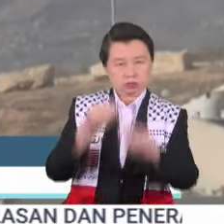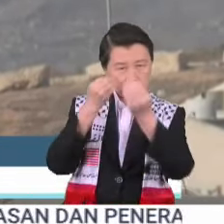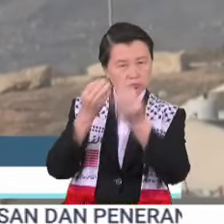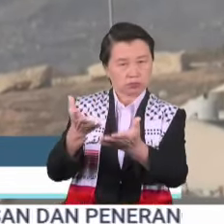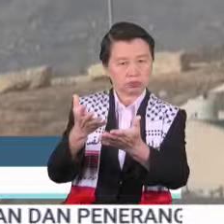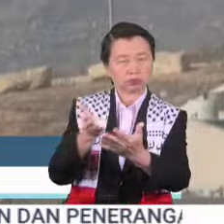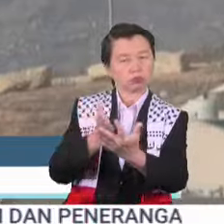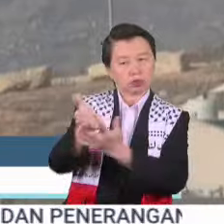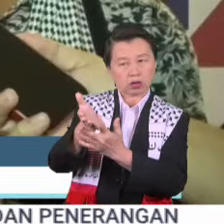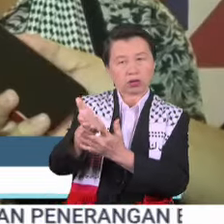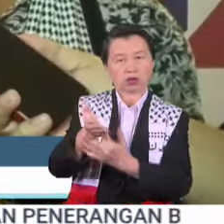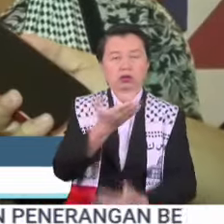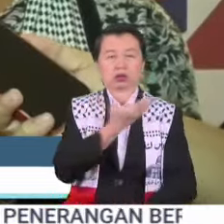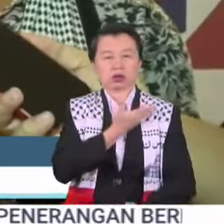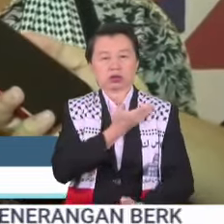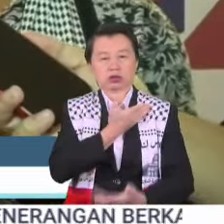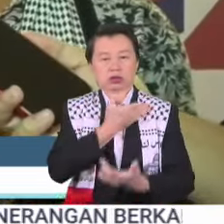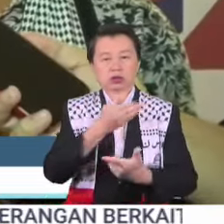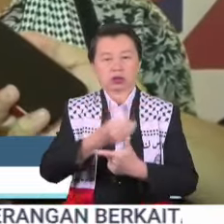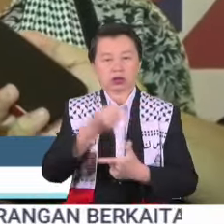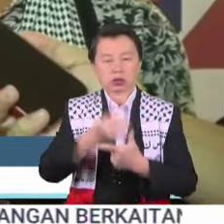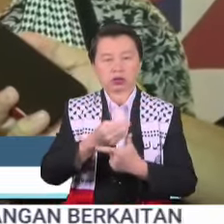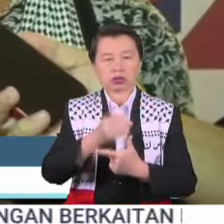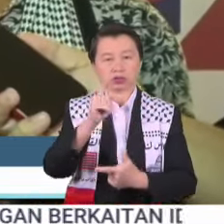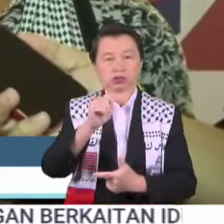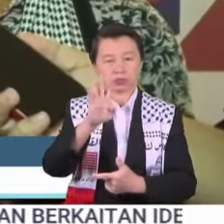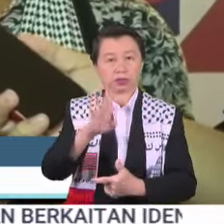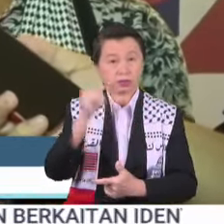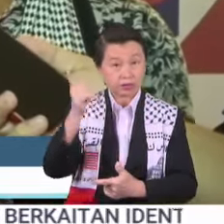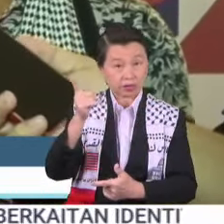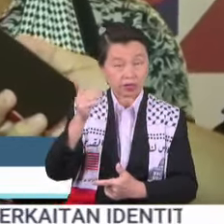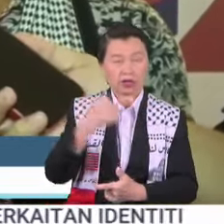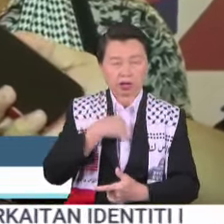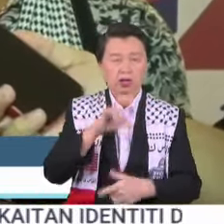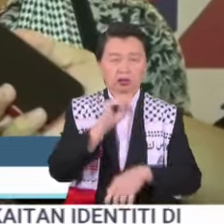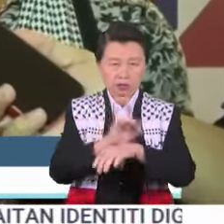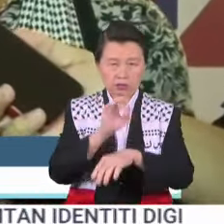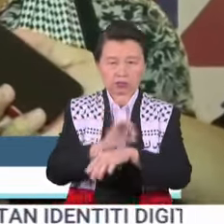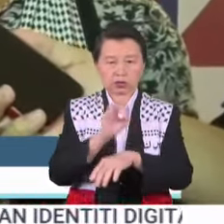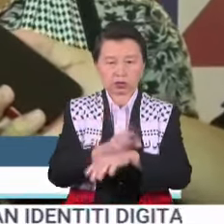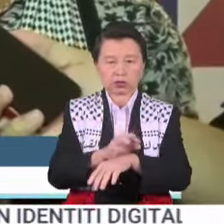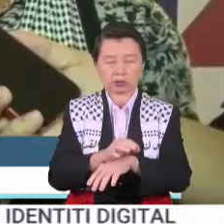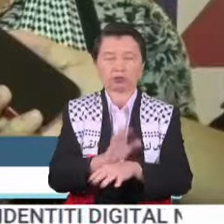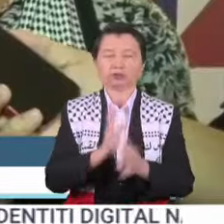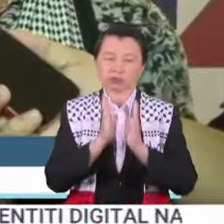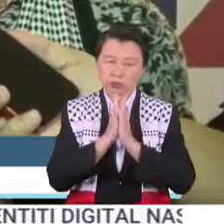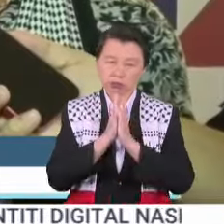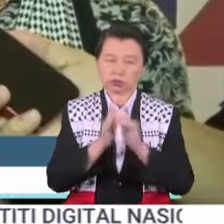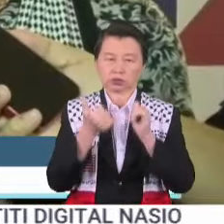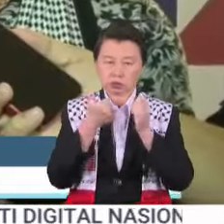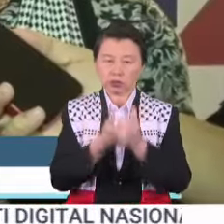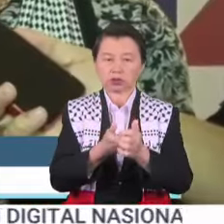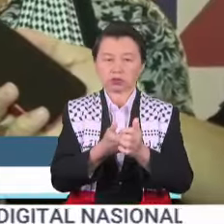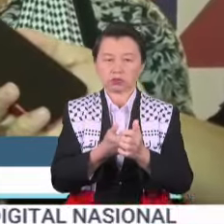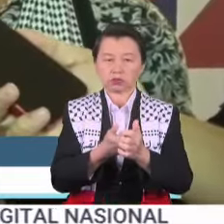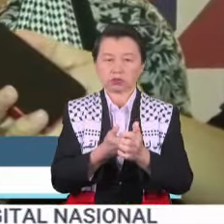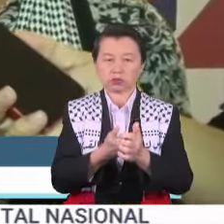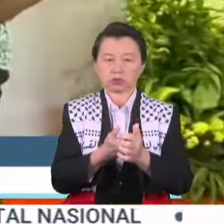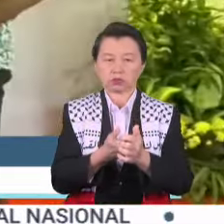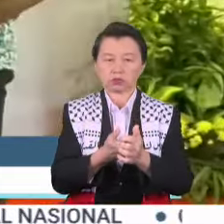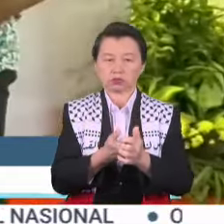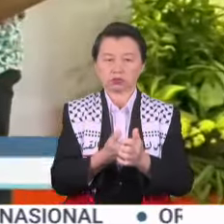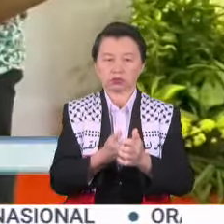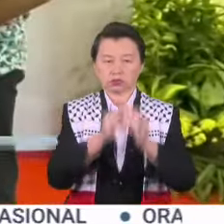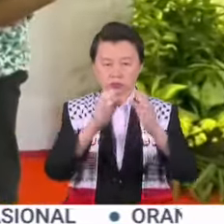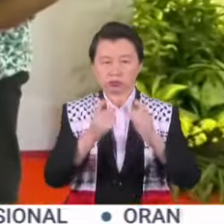kepada Gaza ataupun tebing barat sana. Jadi saya nasihatkan ikut apa tu prosedur yang betul.